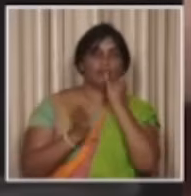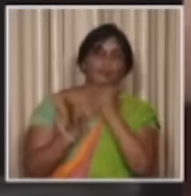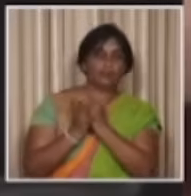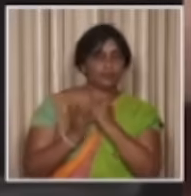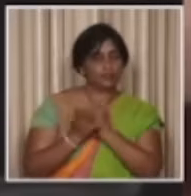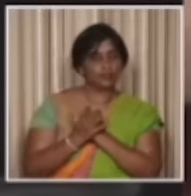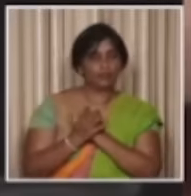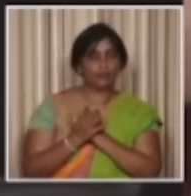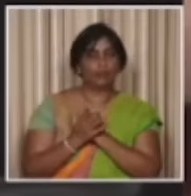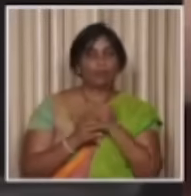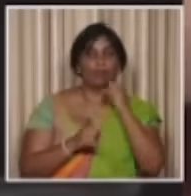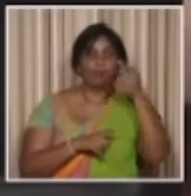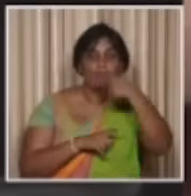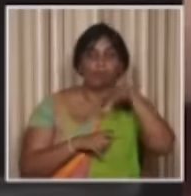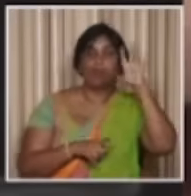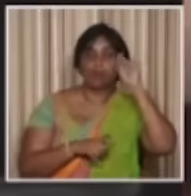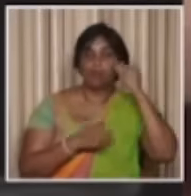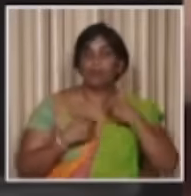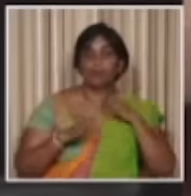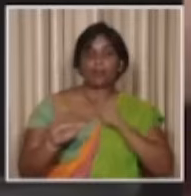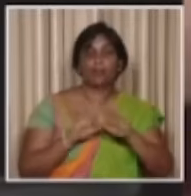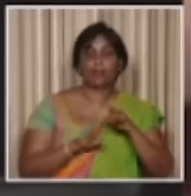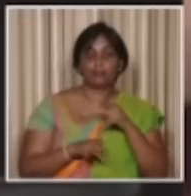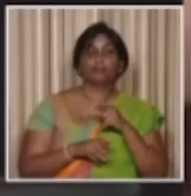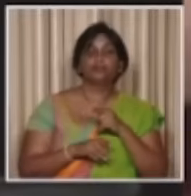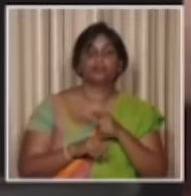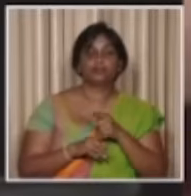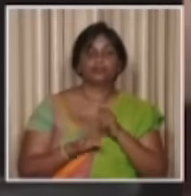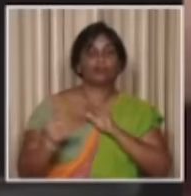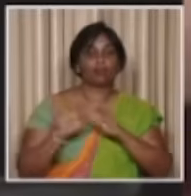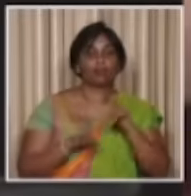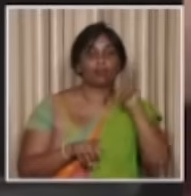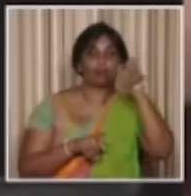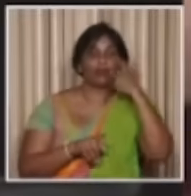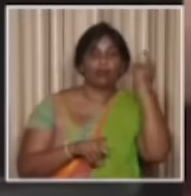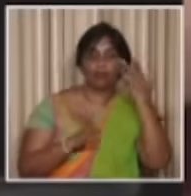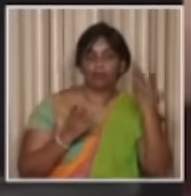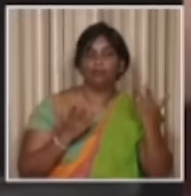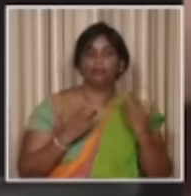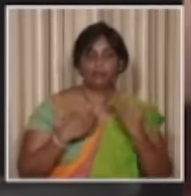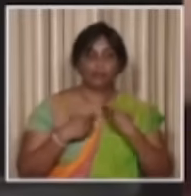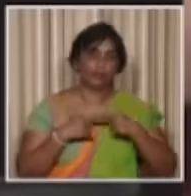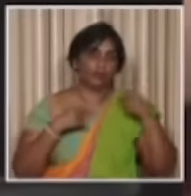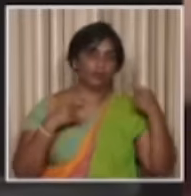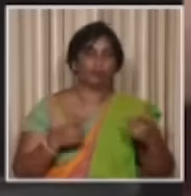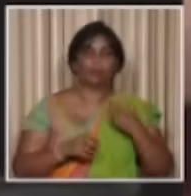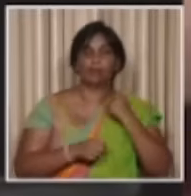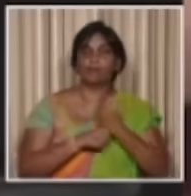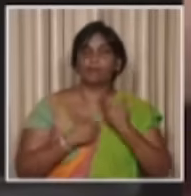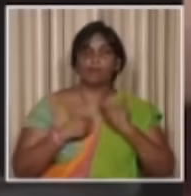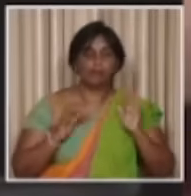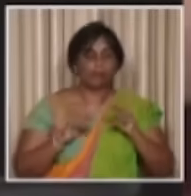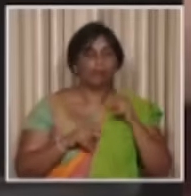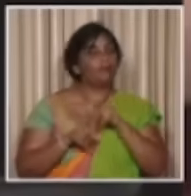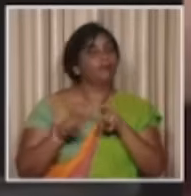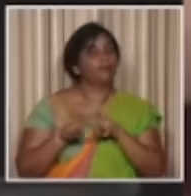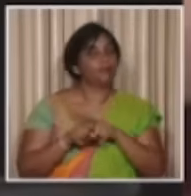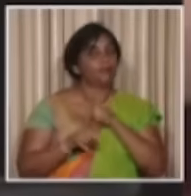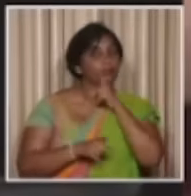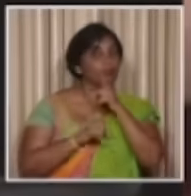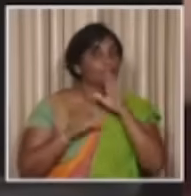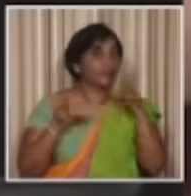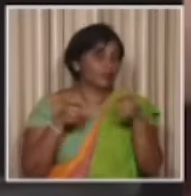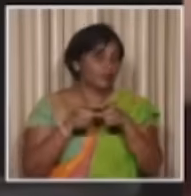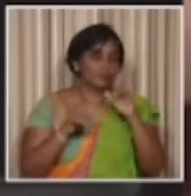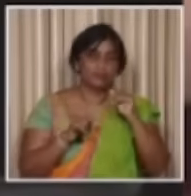කරන්නම්. එතකොට මිනිසුන්ට තේරෙයි අපි නෙමේ පාලනය කරන්නේ. පාලනය කරන මිනිහා හොයා ගන්න බෑ. මොකද අපිත් විරුද්ධයිනේ. ආණ්ඩුව අපේ නෙමේ. එහෙම කියලා කතිකාවක්